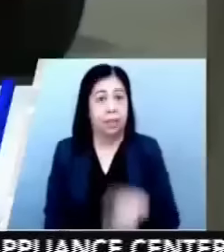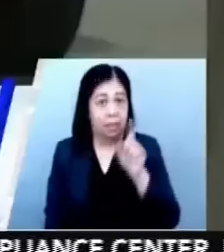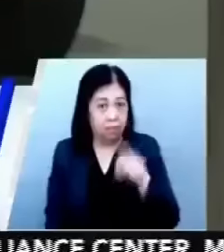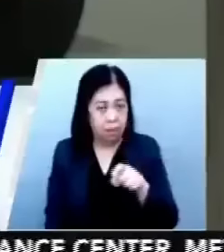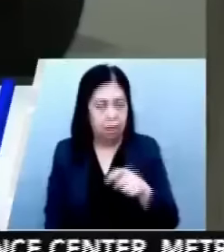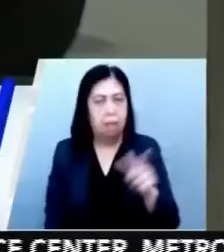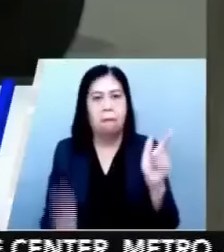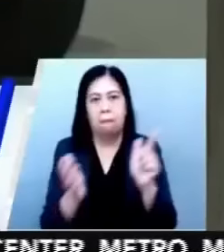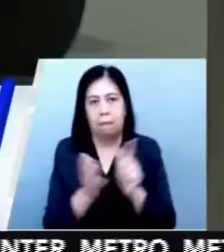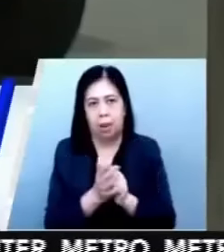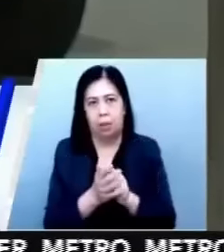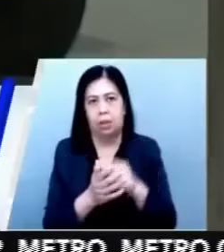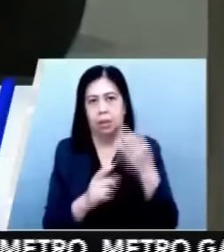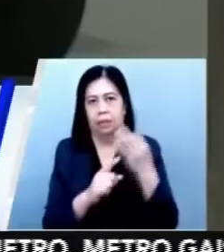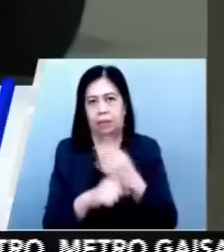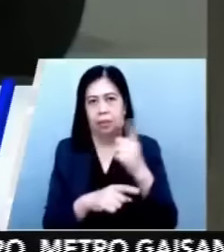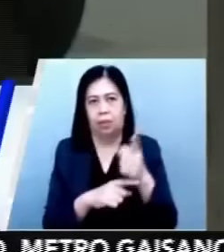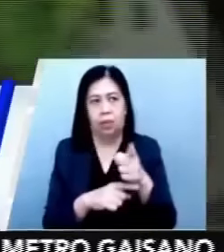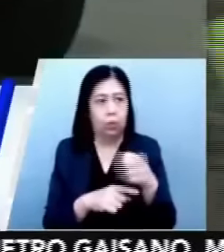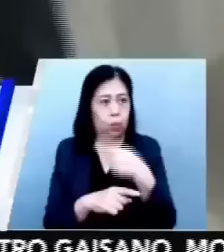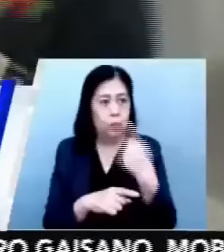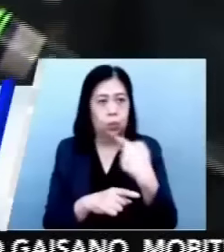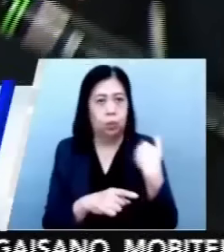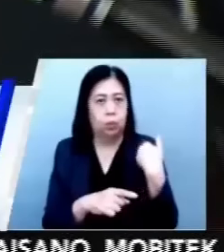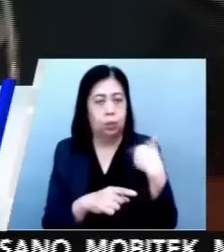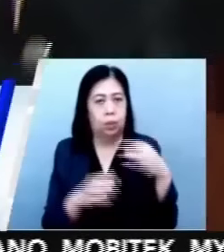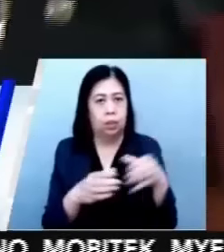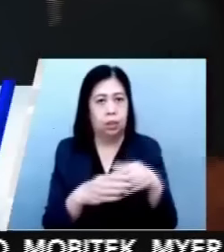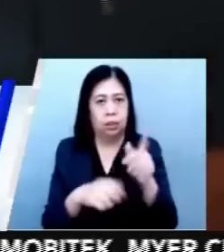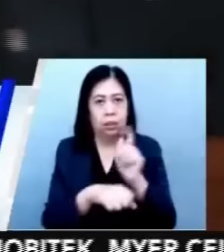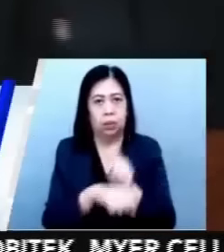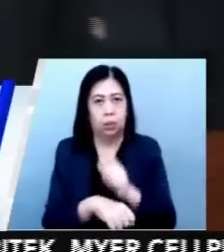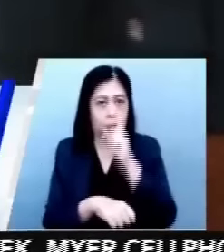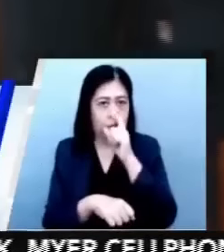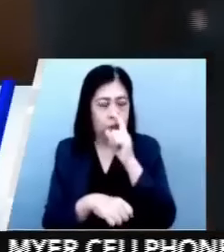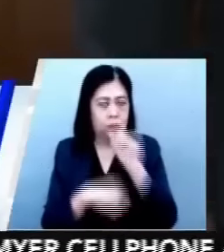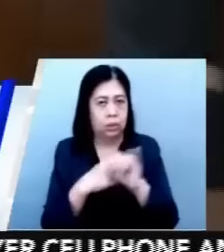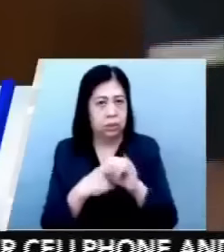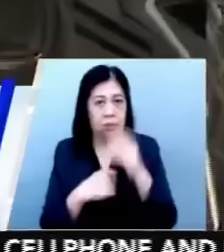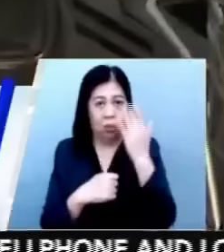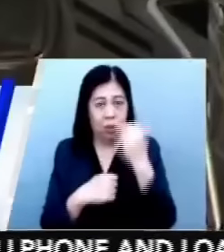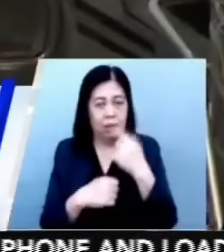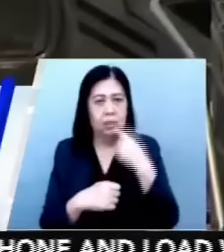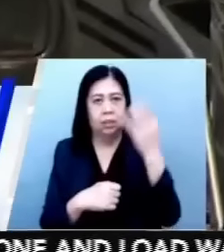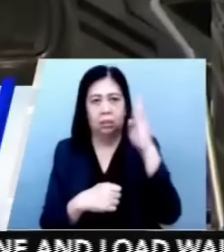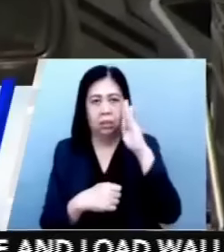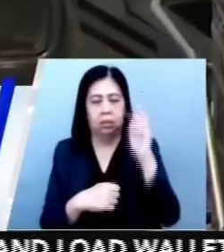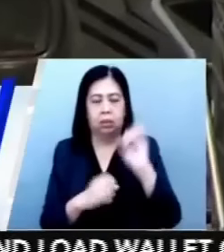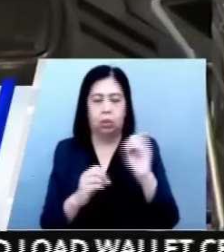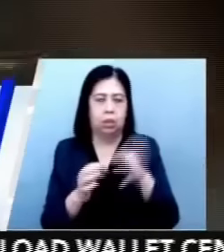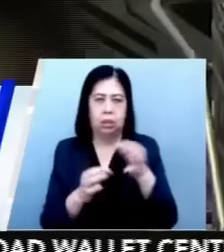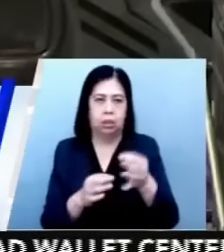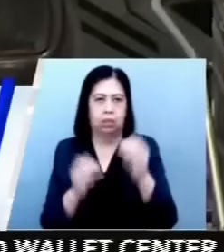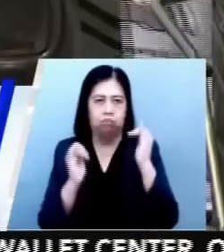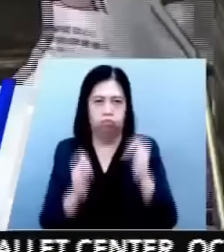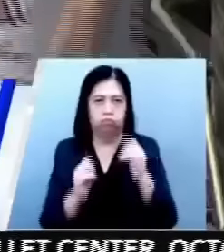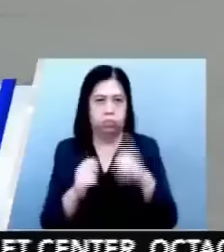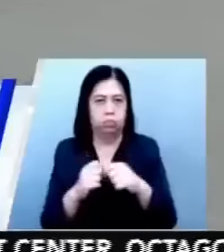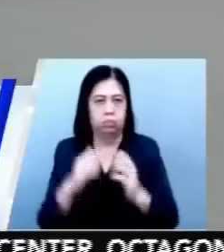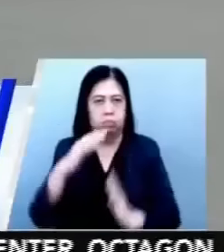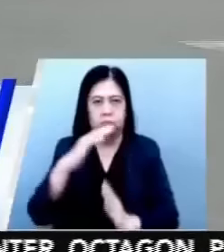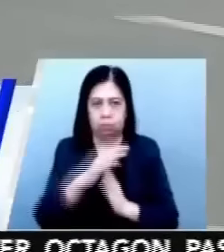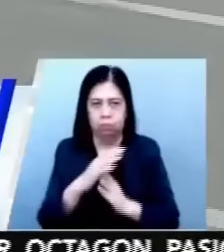February 1 ang mga unconsolidated na traditional na jeep. Sabi kasi noon ni Pangulong Marcos, wala nang extension ang deadline ng consolidation sa